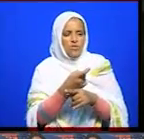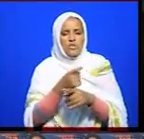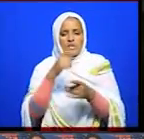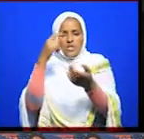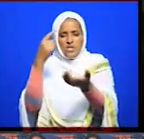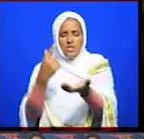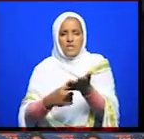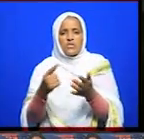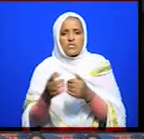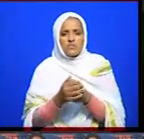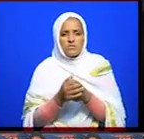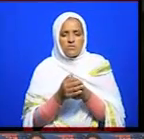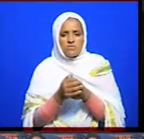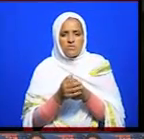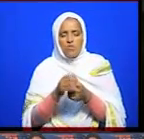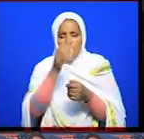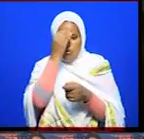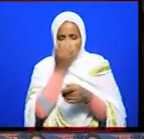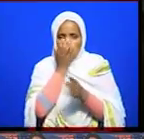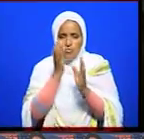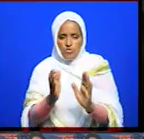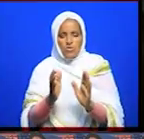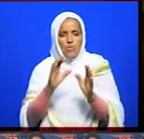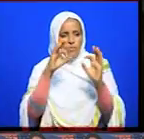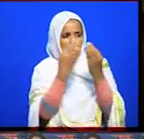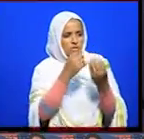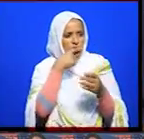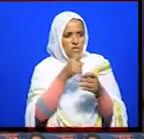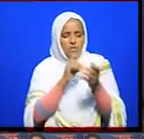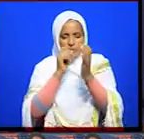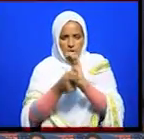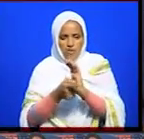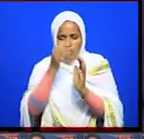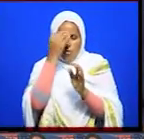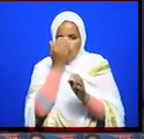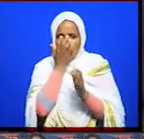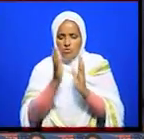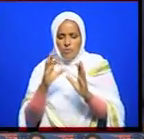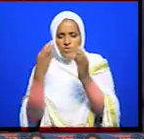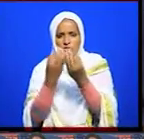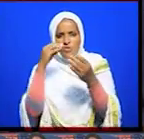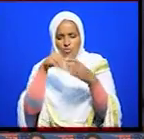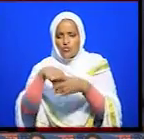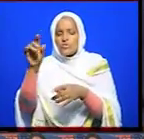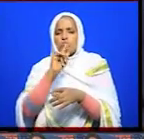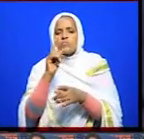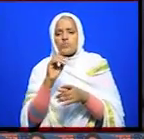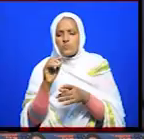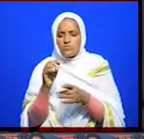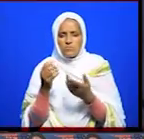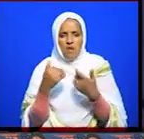እንደው ከዚህ ኦርቶዶክሳዊ ቤተሰብ ብለናል ምን ምን አይነት ቤተሰብ አለ ኦርቶዶክሳዊ ከሆነ ቤተሰብ